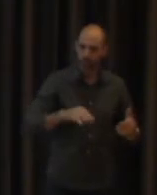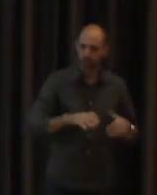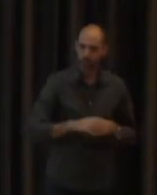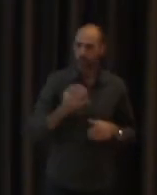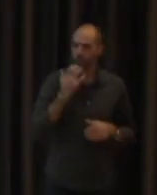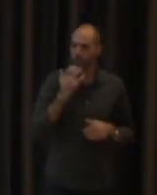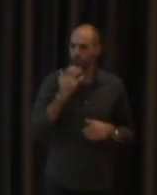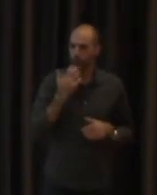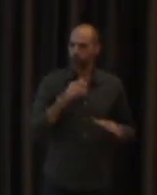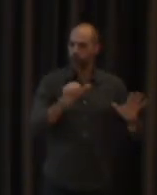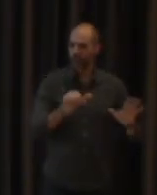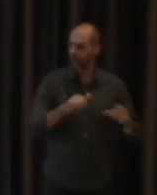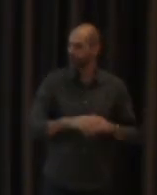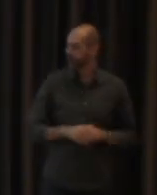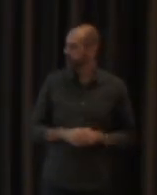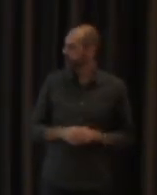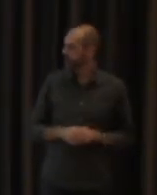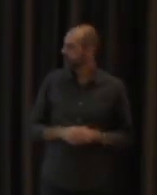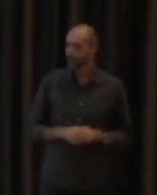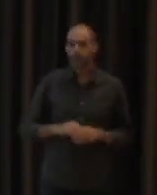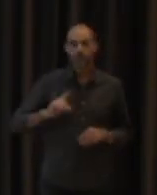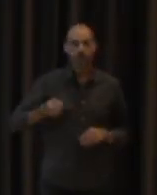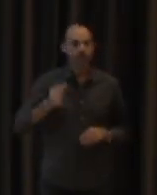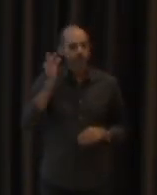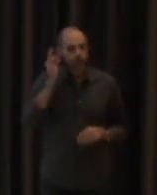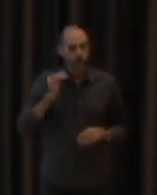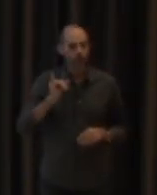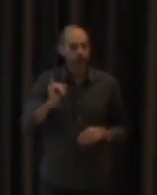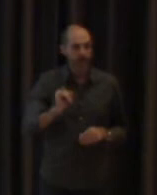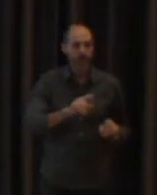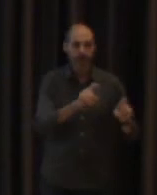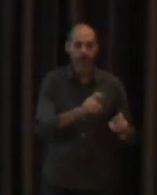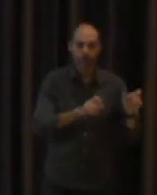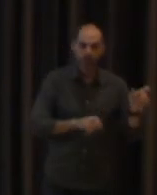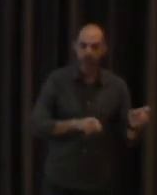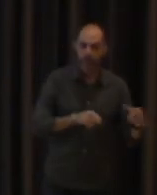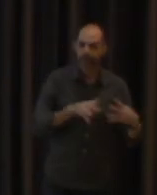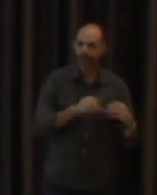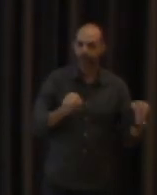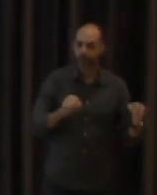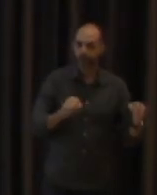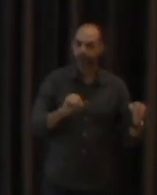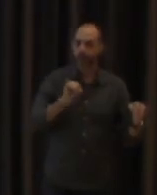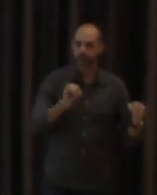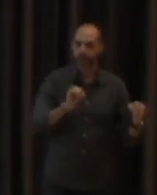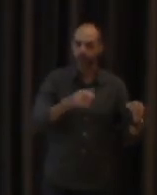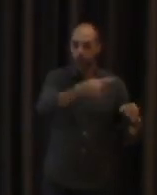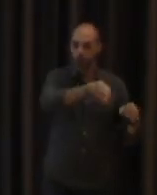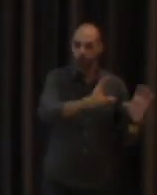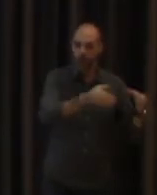passa a 6. Podem dir la directora i l'informàtic no s'avenen i els informàtics no